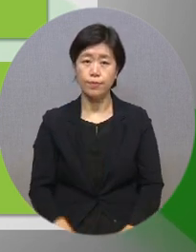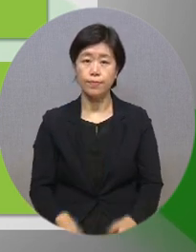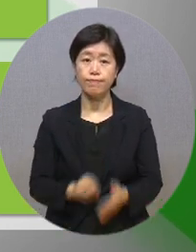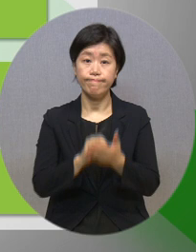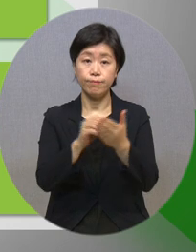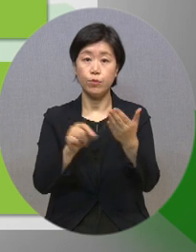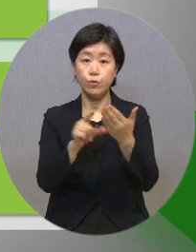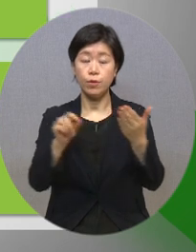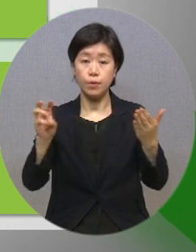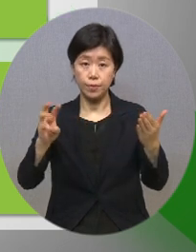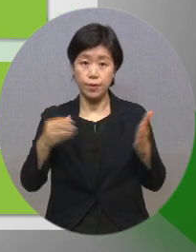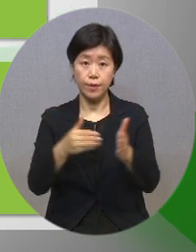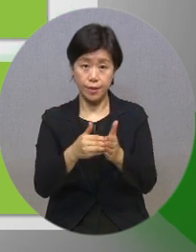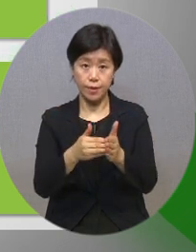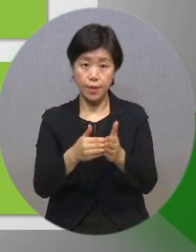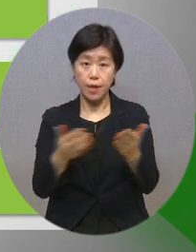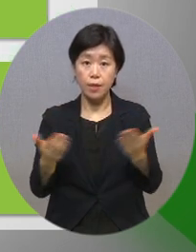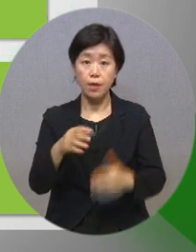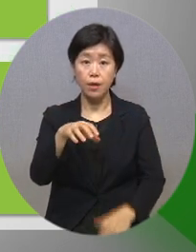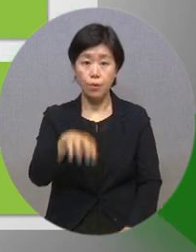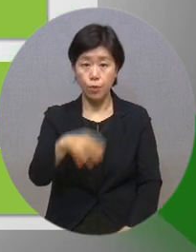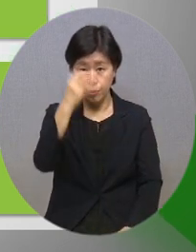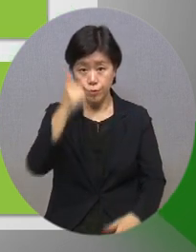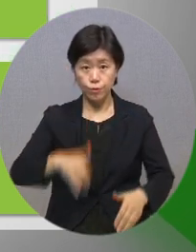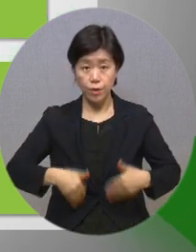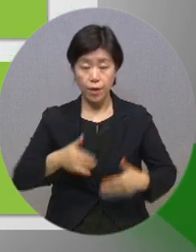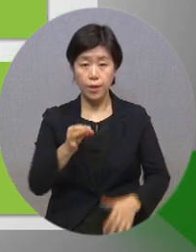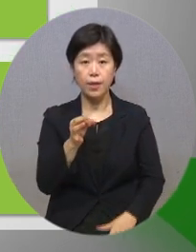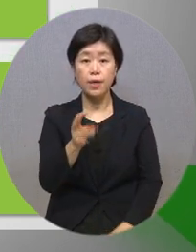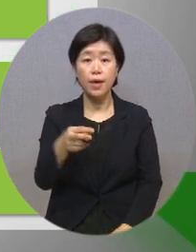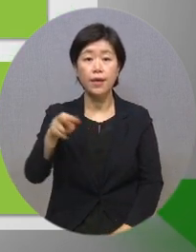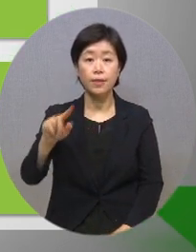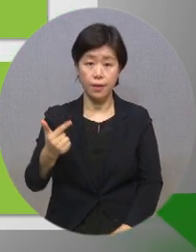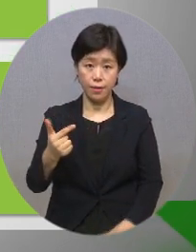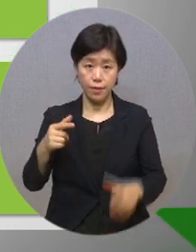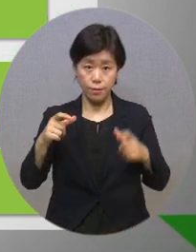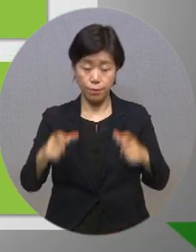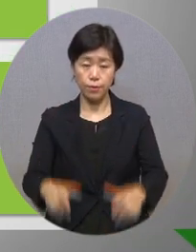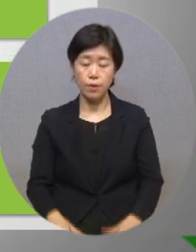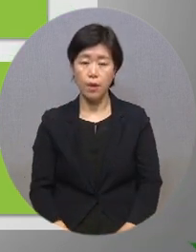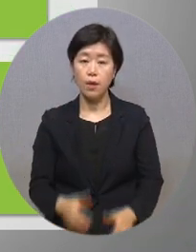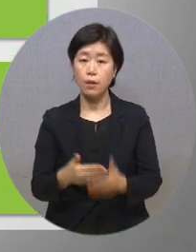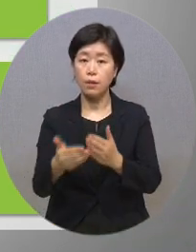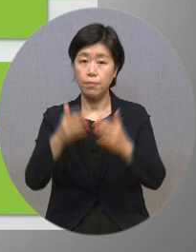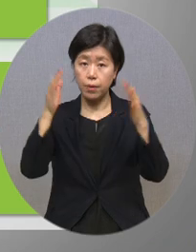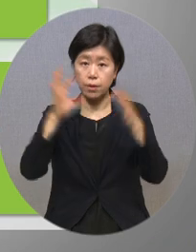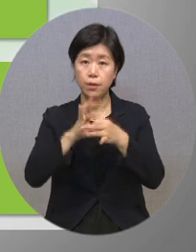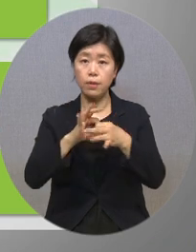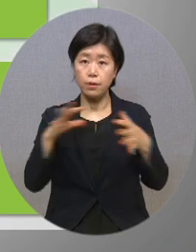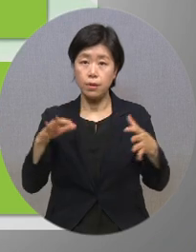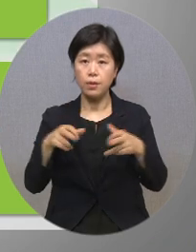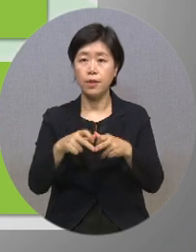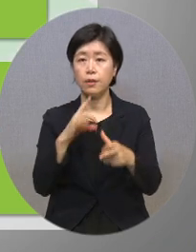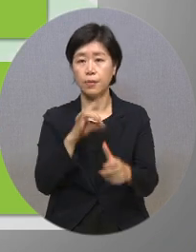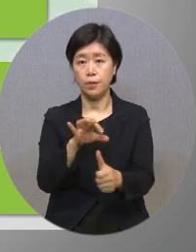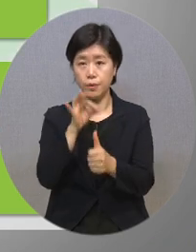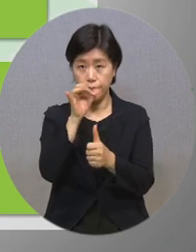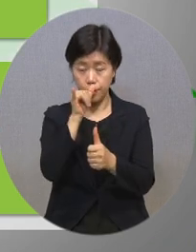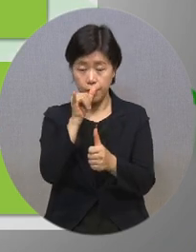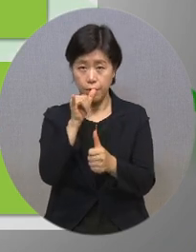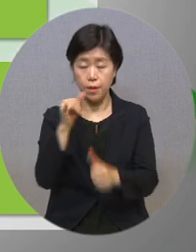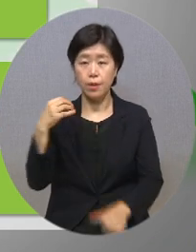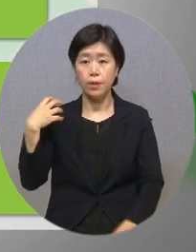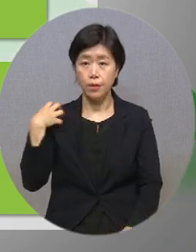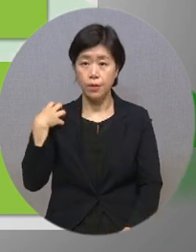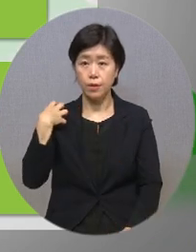근무지는 충남 예산군입니다. 경력과 학력은 무관하며 장애인만 채용합니다. 담당지사는